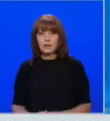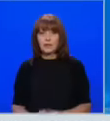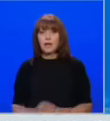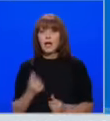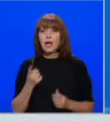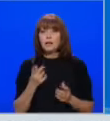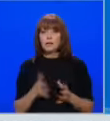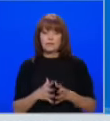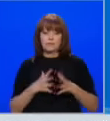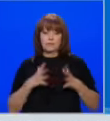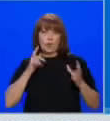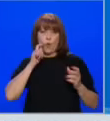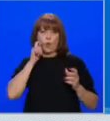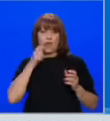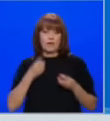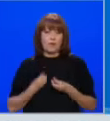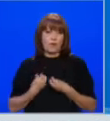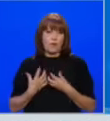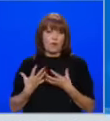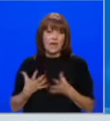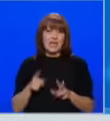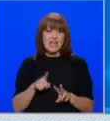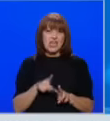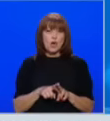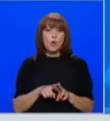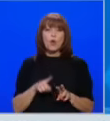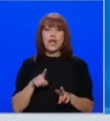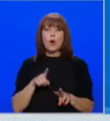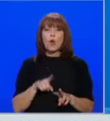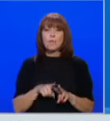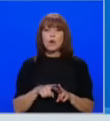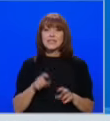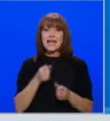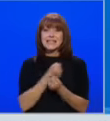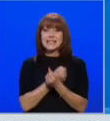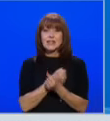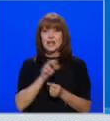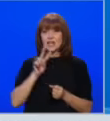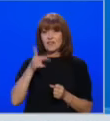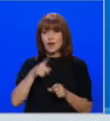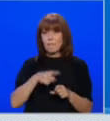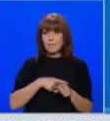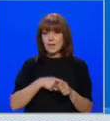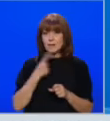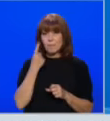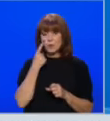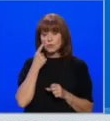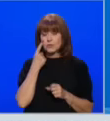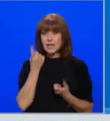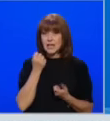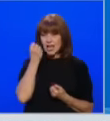Един от най-могъщите украински олигарски Игор Коломойски беше задържан за 2 месеца по подозрение за измама и пране на